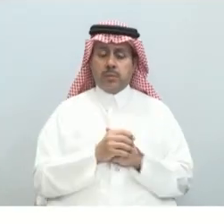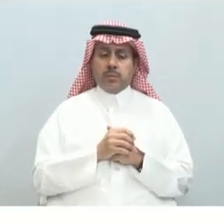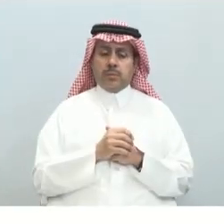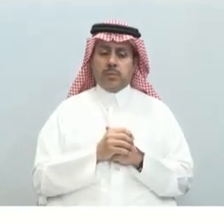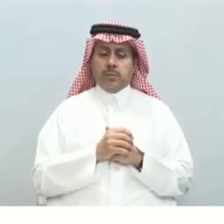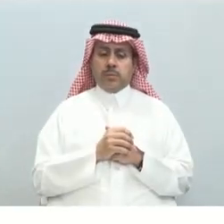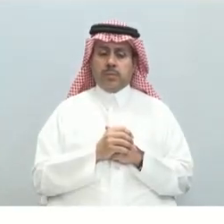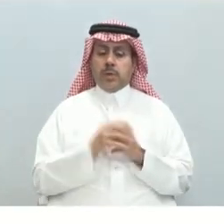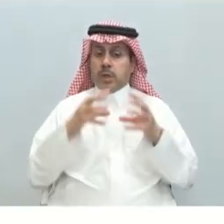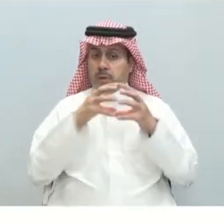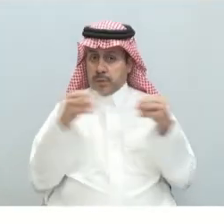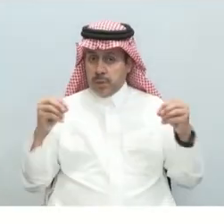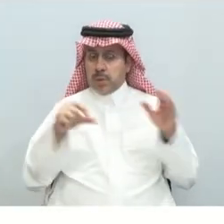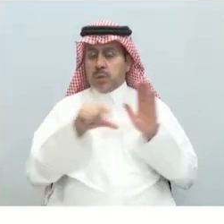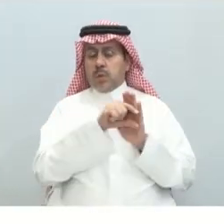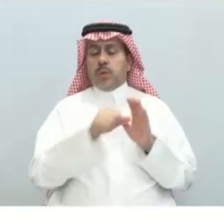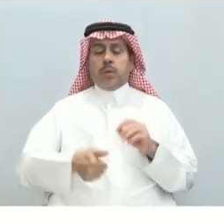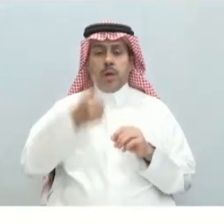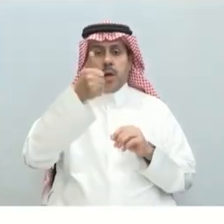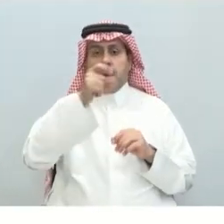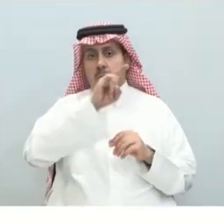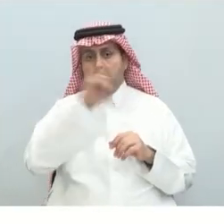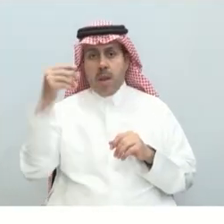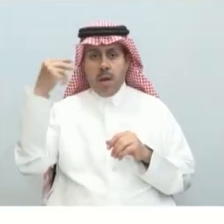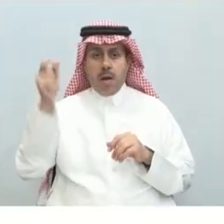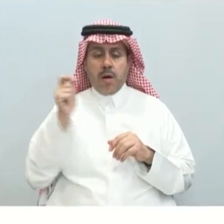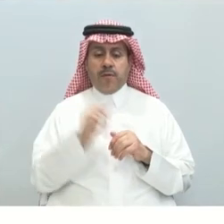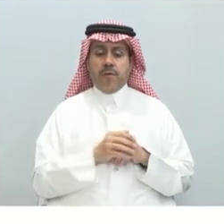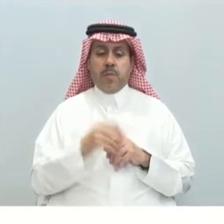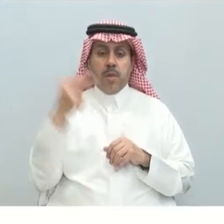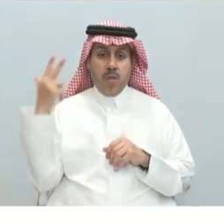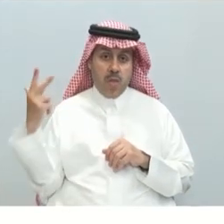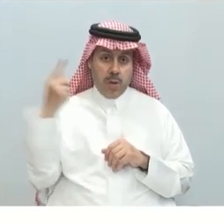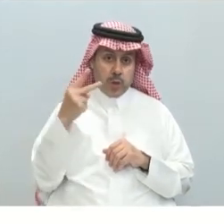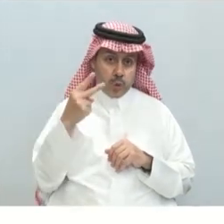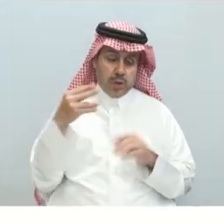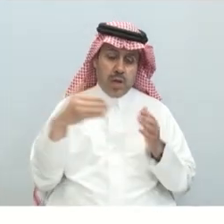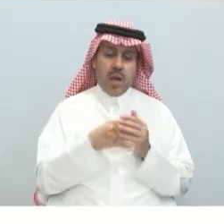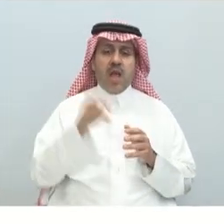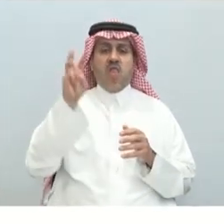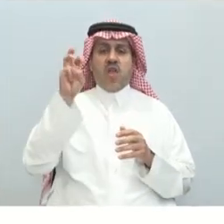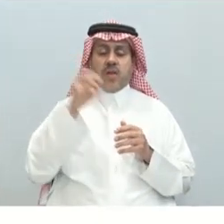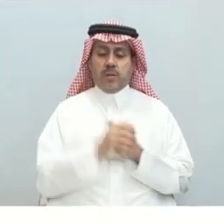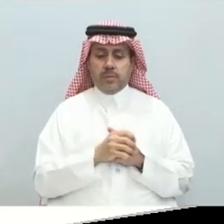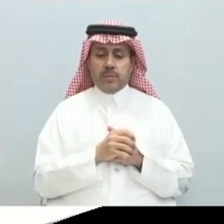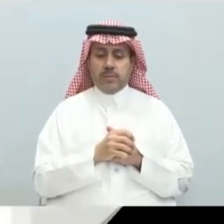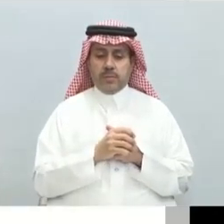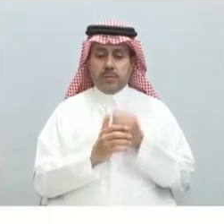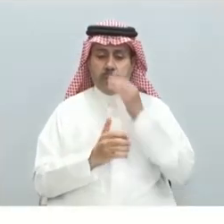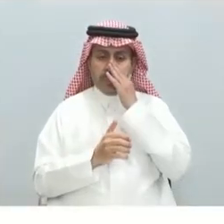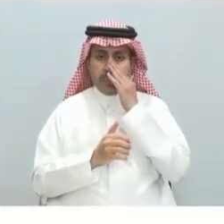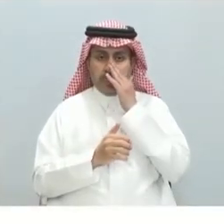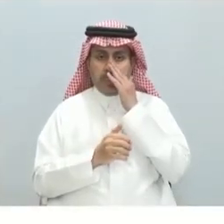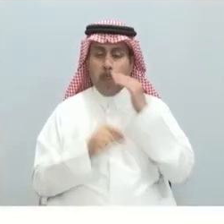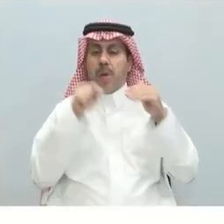عندنا تفسير هذه السوره من الايه الثا حتى الايه ال 30 استعرض واياكم ايها الطلاب